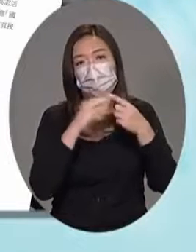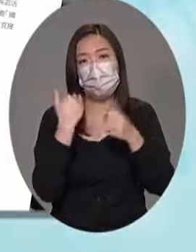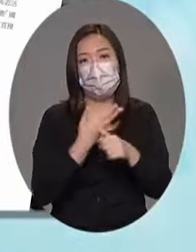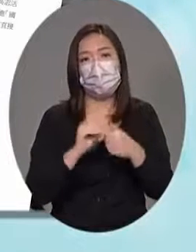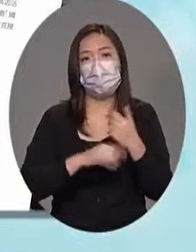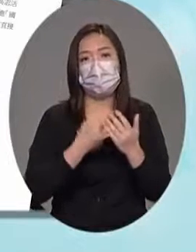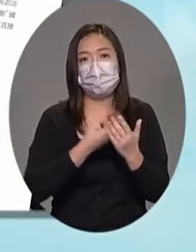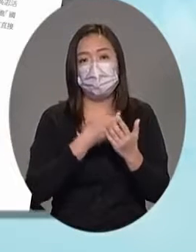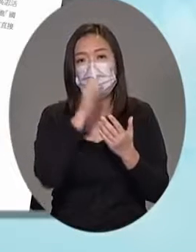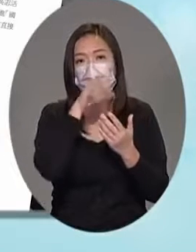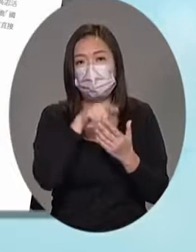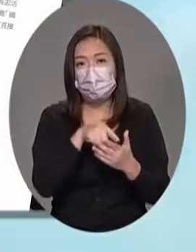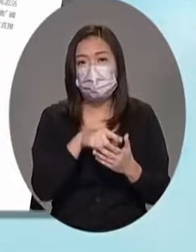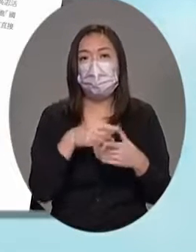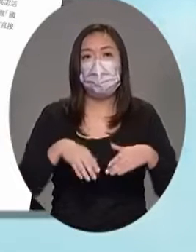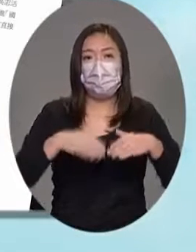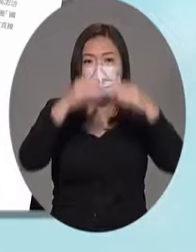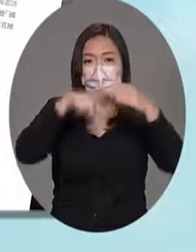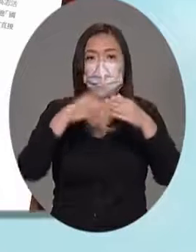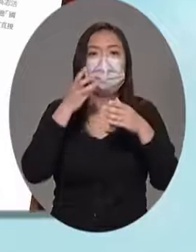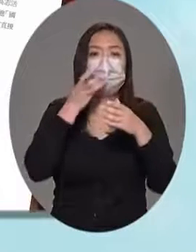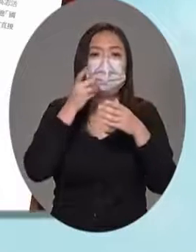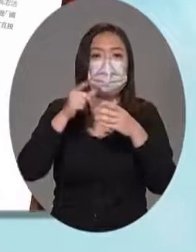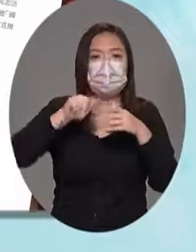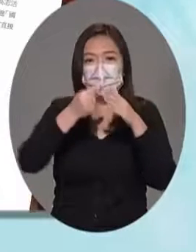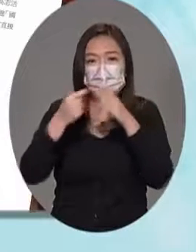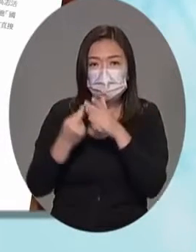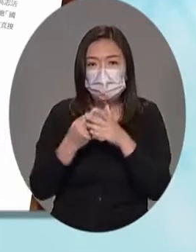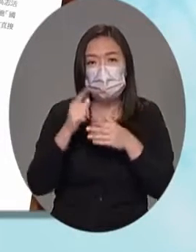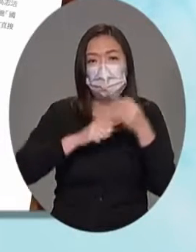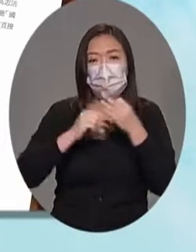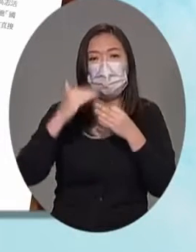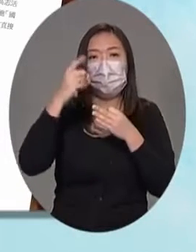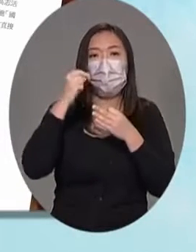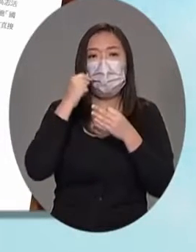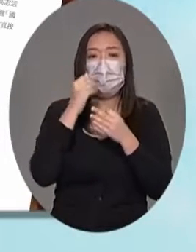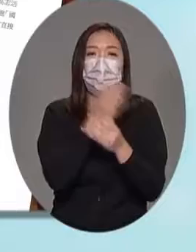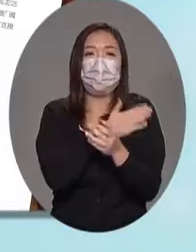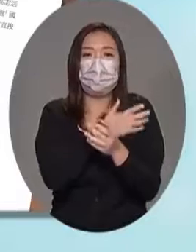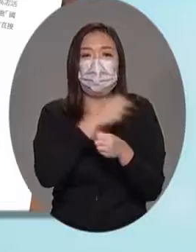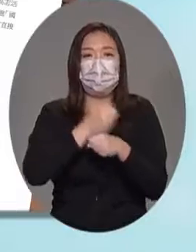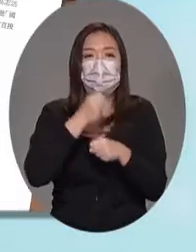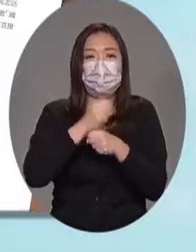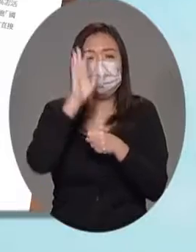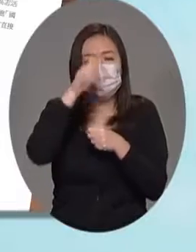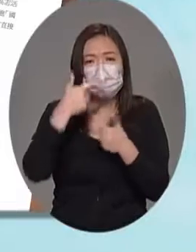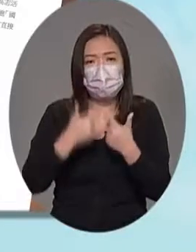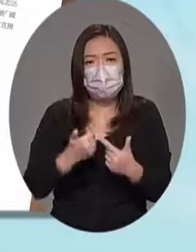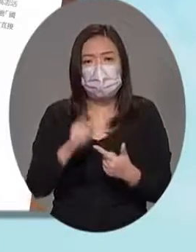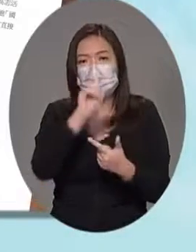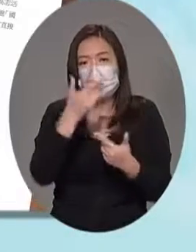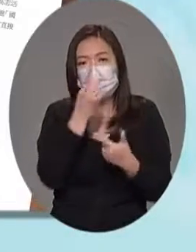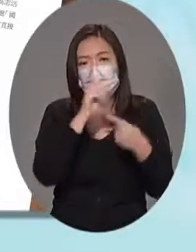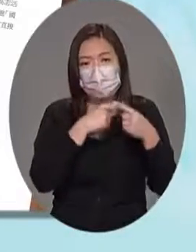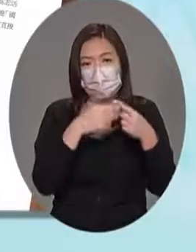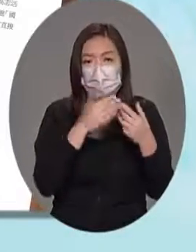師行，說國商之柱是由丹麥雕塑家高志活製作，認為未來較合適的做法是由港大校